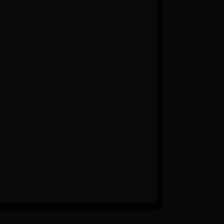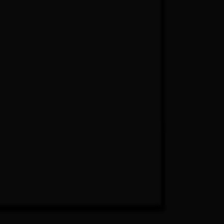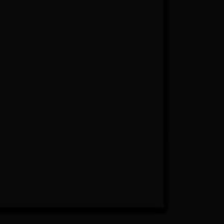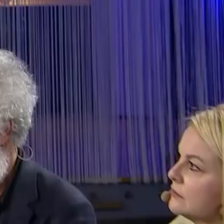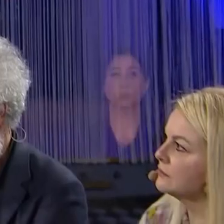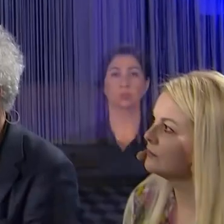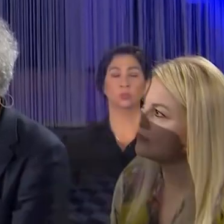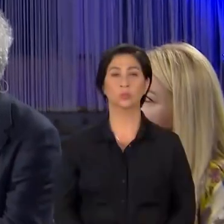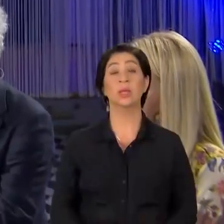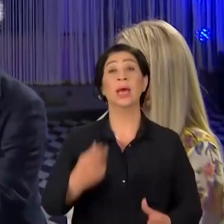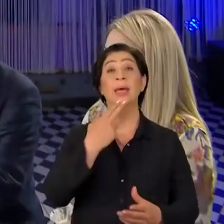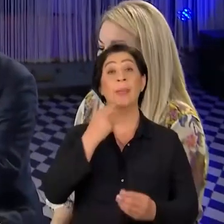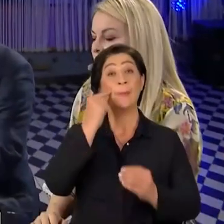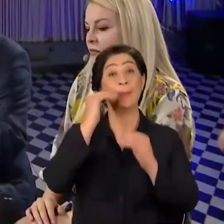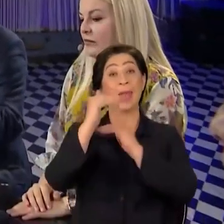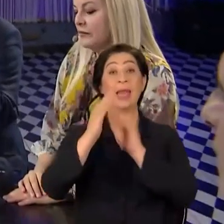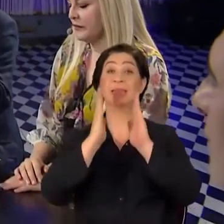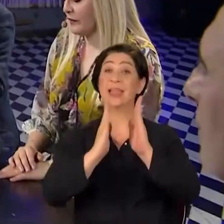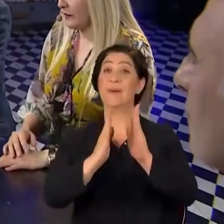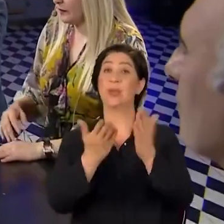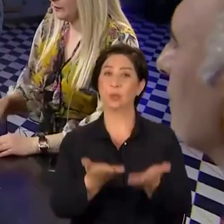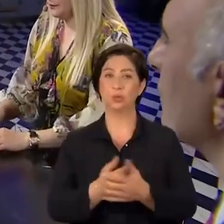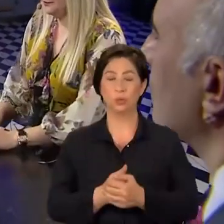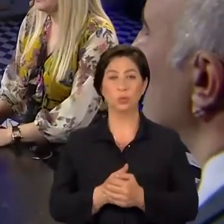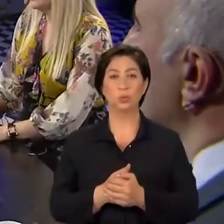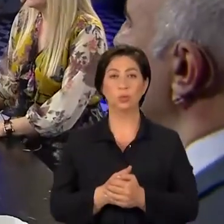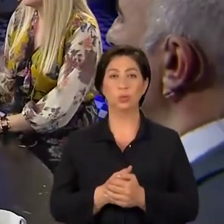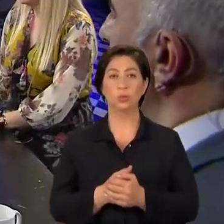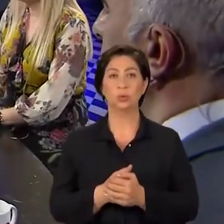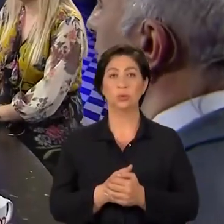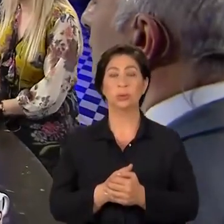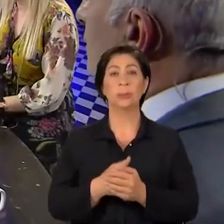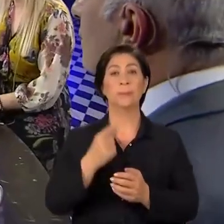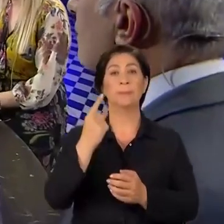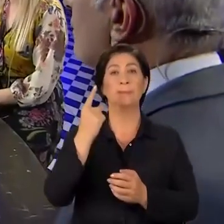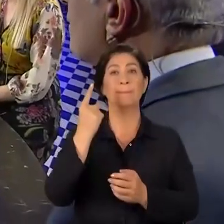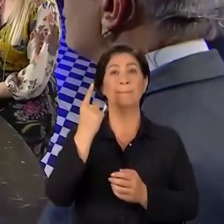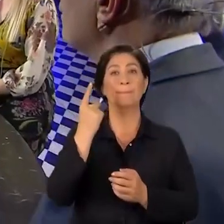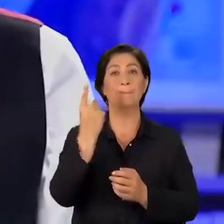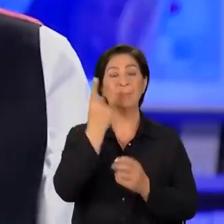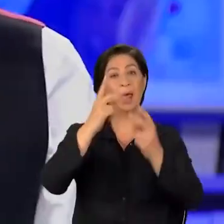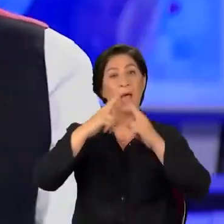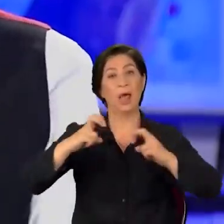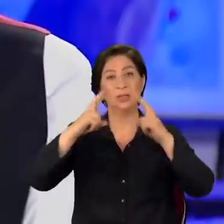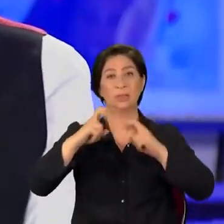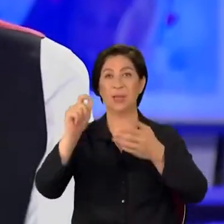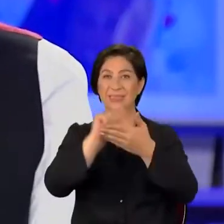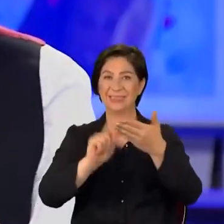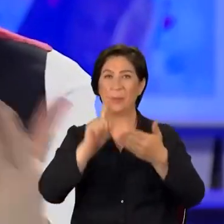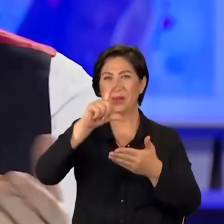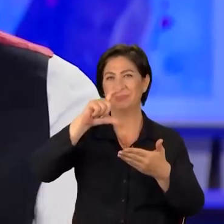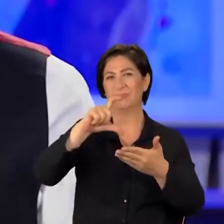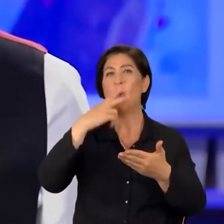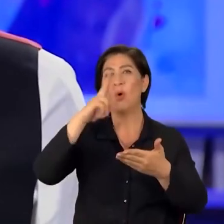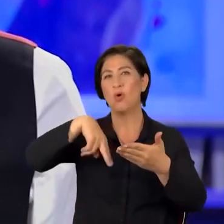düşünmeler. Hanımlar, beyler, devam ediyoruz. Bir araştırma yazısından bir bölüm okumak